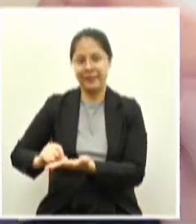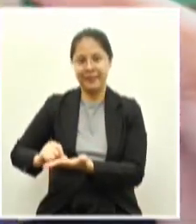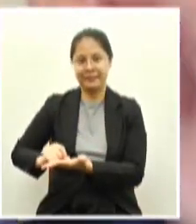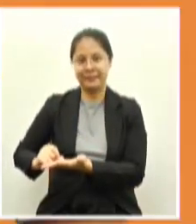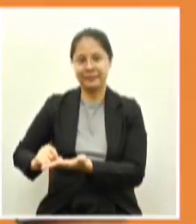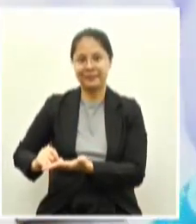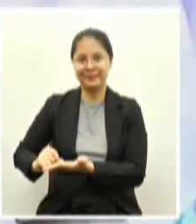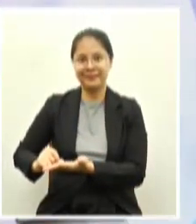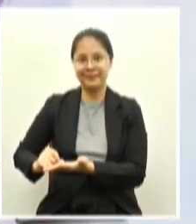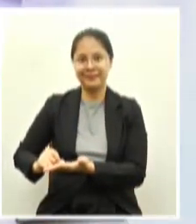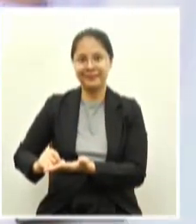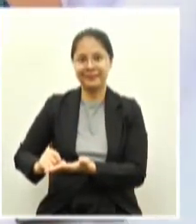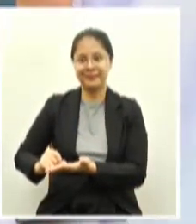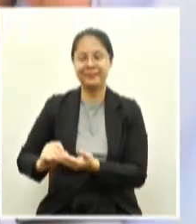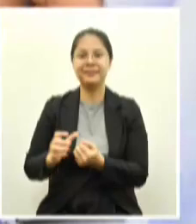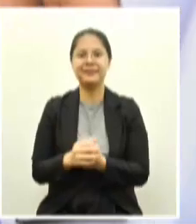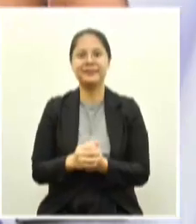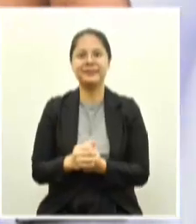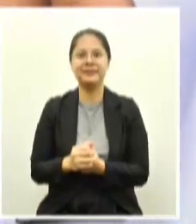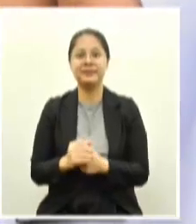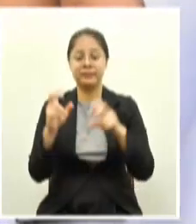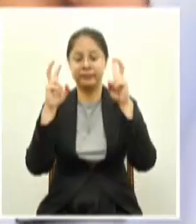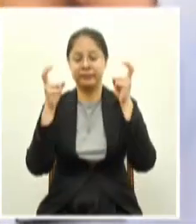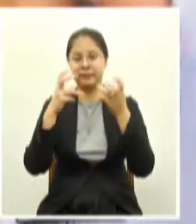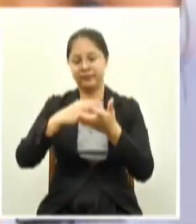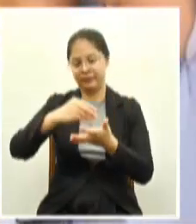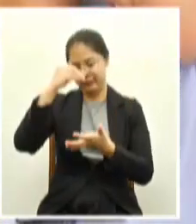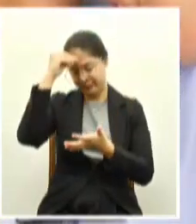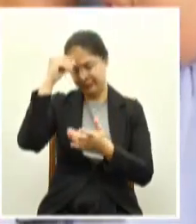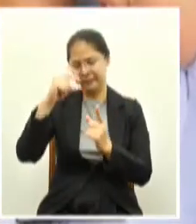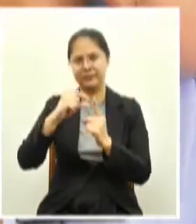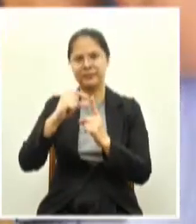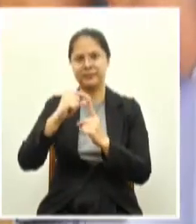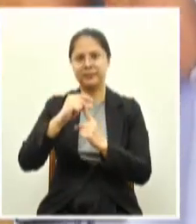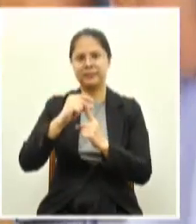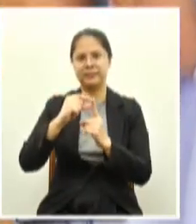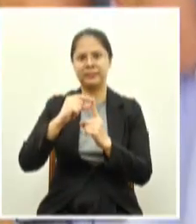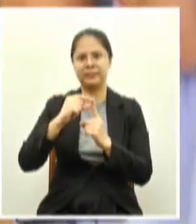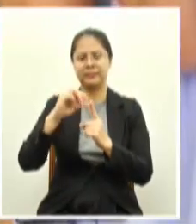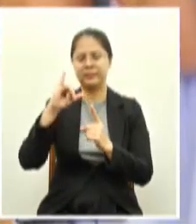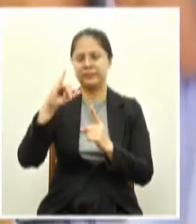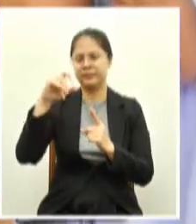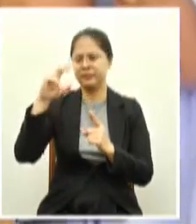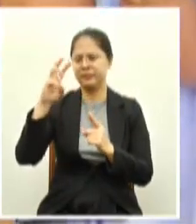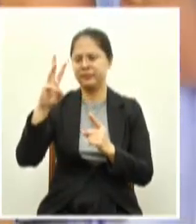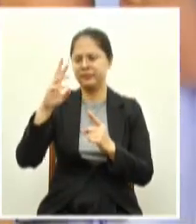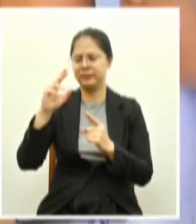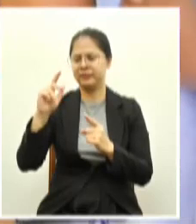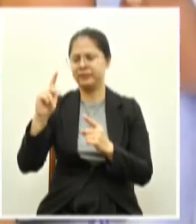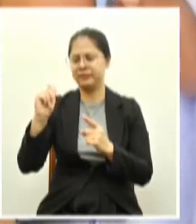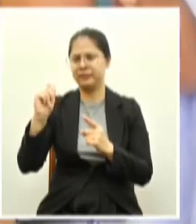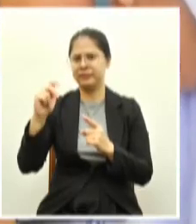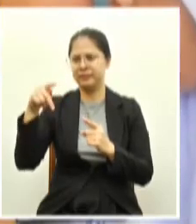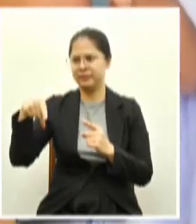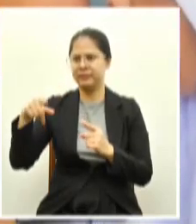ขียนลงไปในนี ้เรียนเรื่องอะไรเอ่ยกับครูซัน เรื่องคำไวยพจน์ค่ะ แล้วลูกได้เรียนรู้อะไรบ้างรู้จักอะไรคำใหม่ๆบ้าง ค